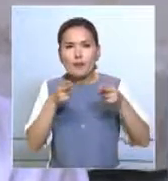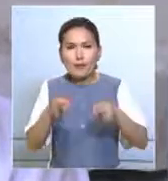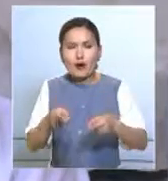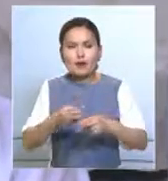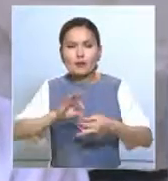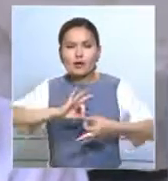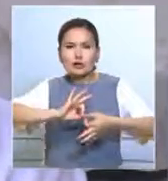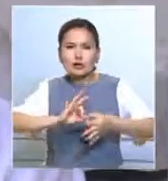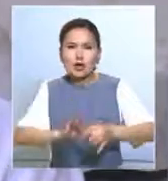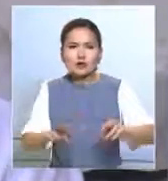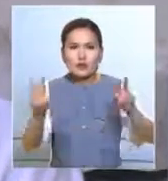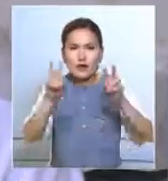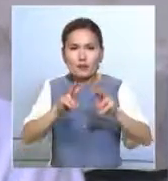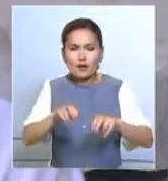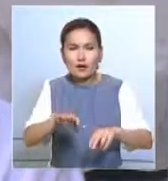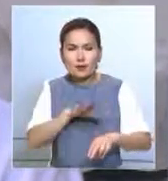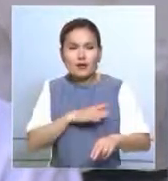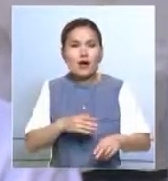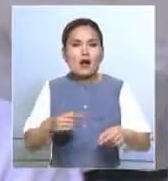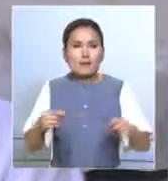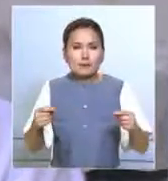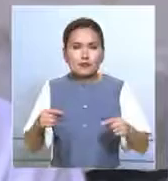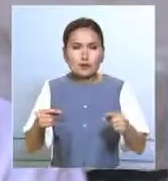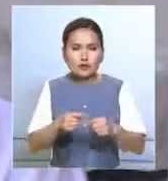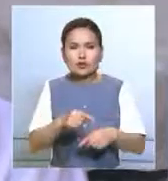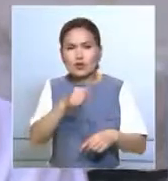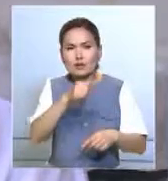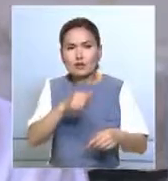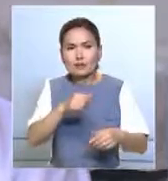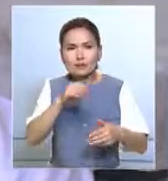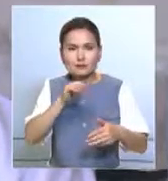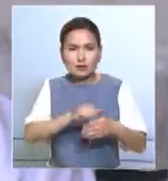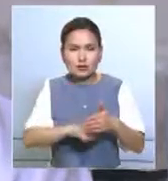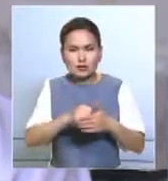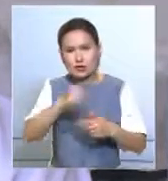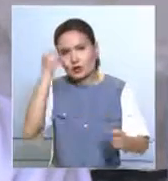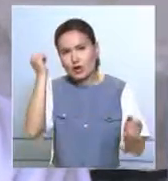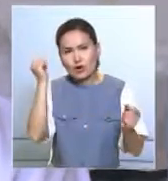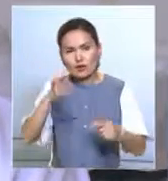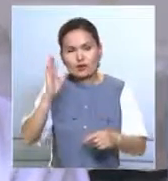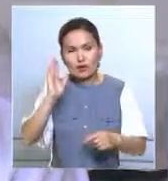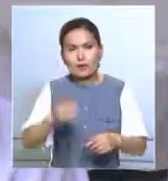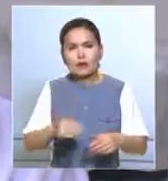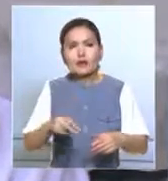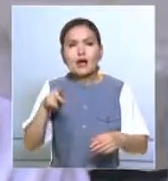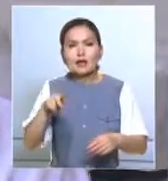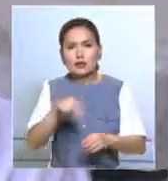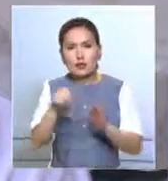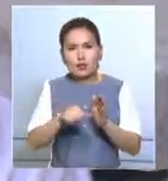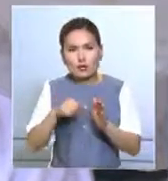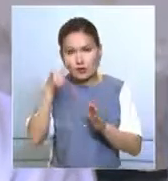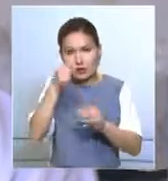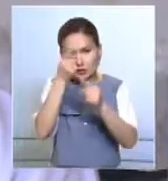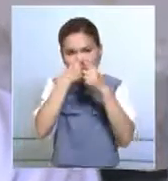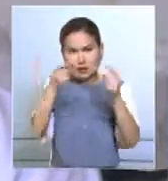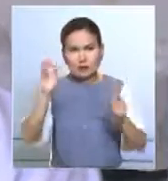қажетті материалдар өңделіп, талдаудан өтуде. Осының арқасында бұл індеттің себеп салдарын жыл аяғында жариялауымыз мүмкін.